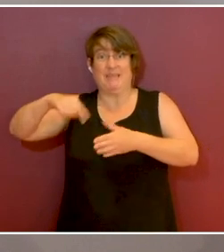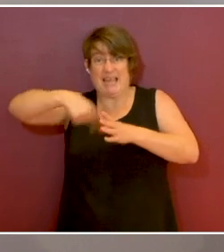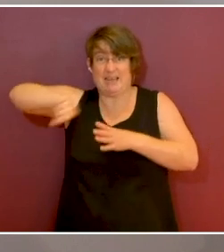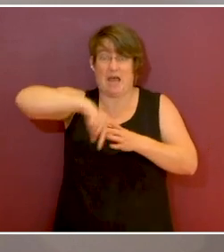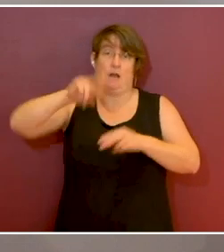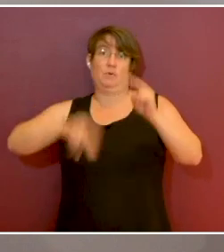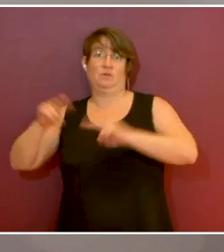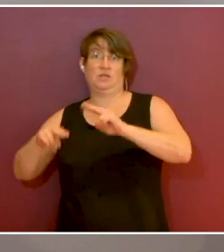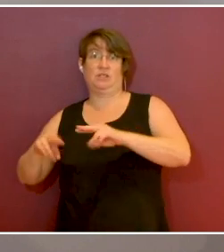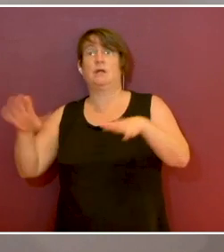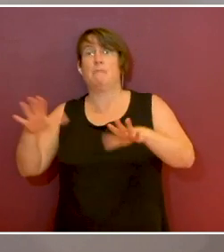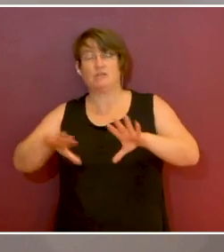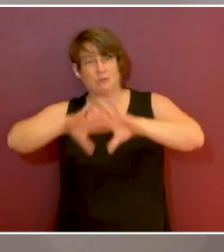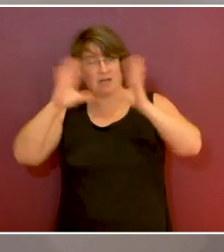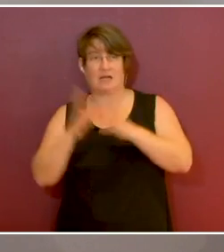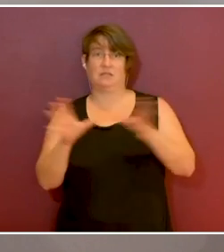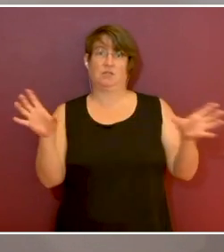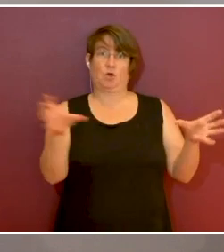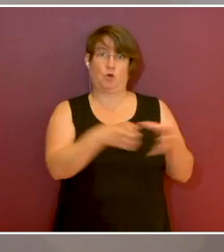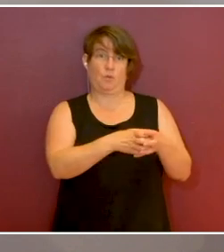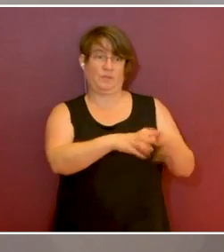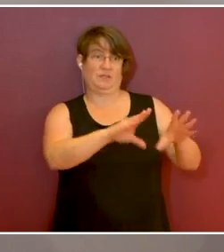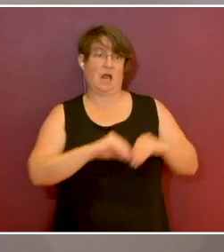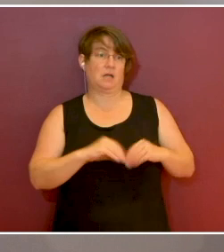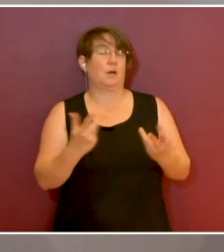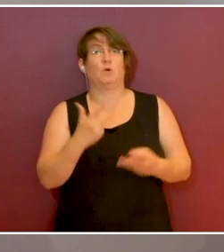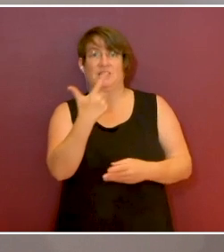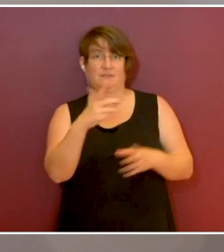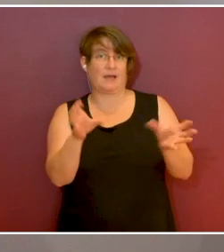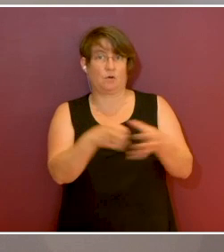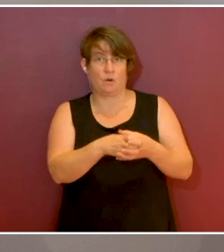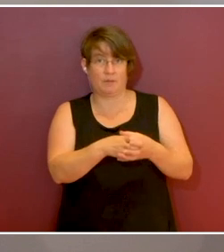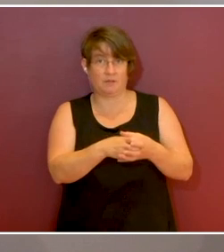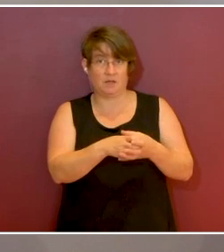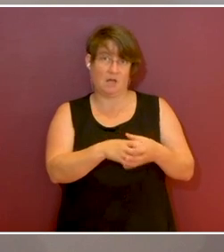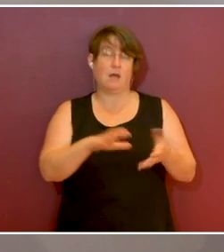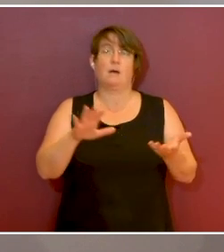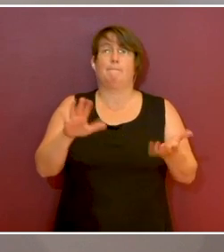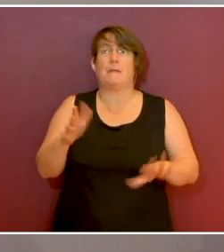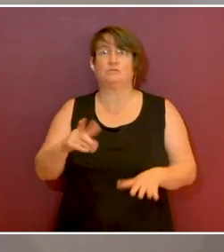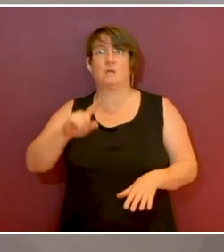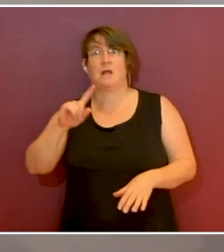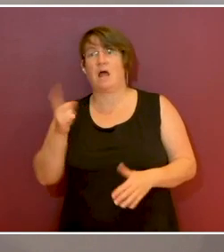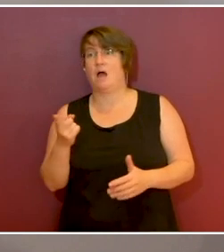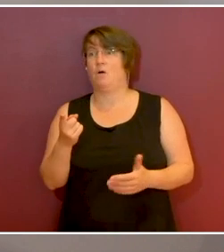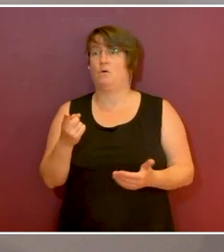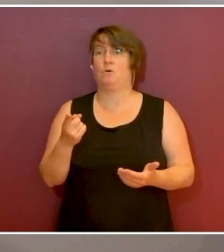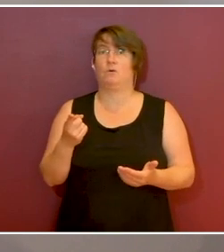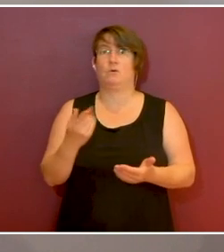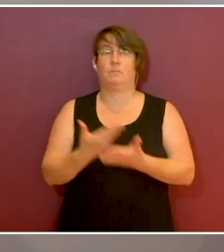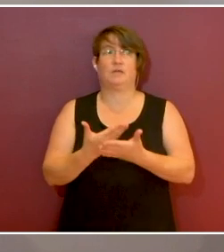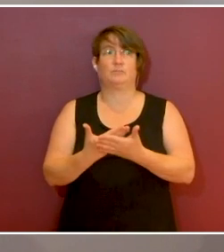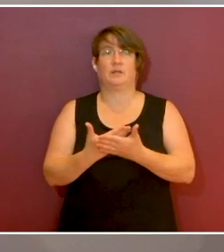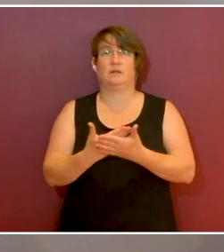Manchmal hat eine komplette Gruppe teilgenommen oder zwei Gruppen und manchmal auch nur zum Beispiel, wenn